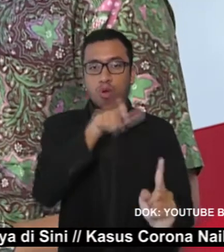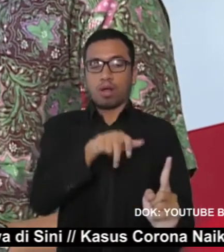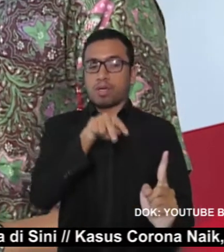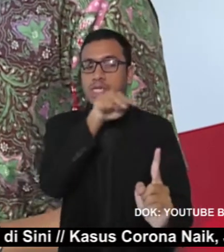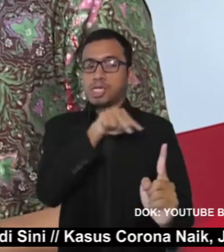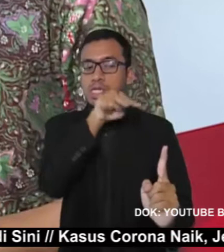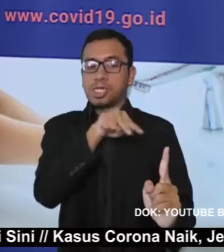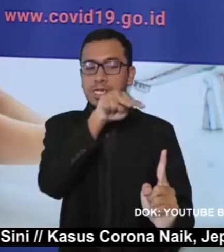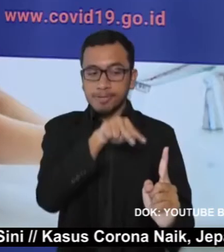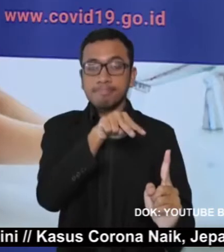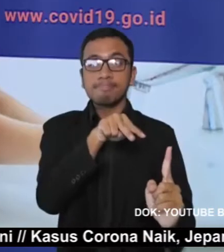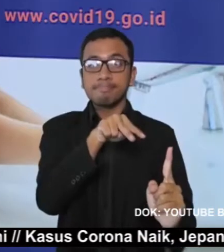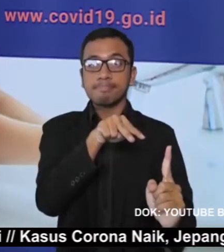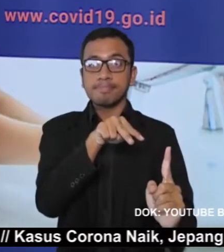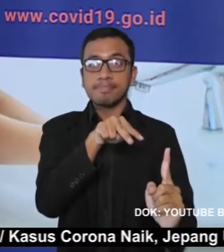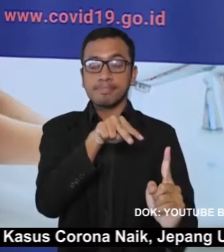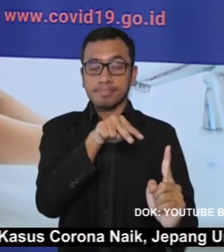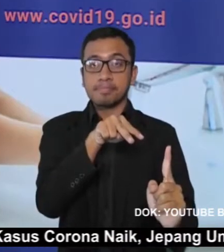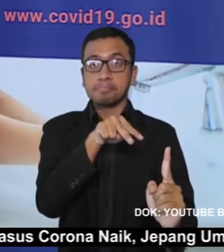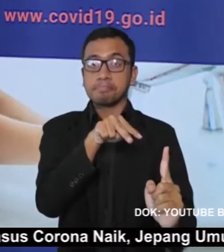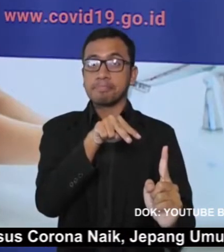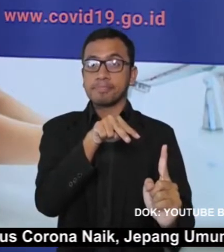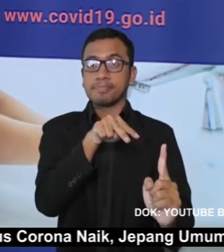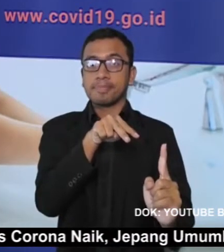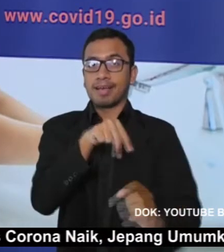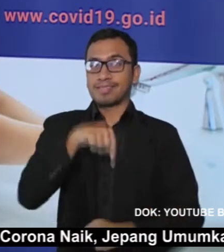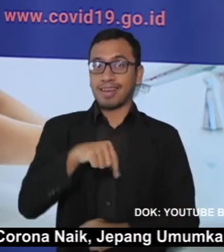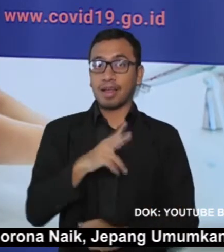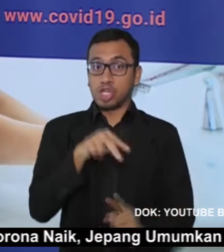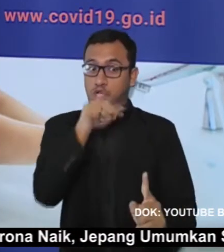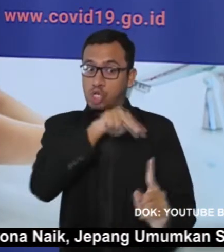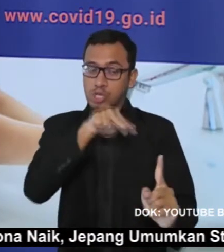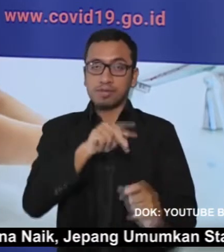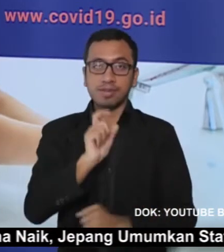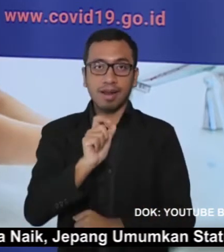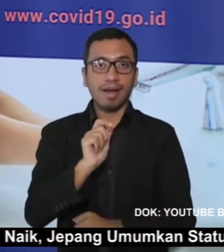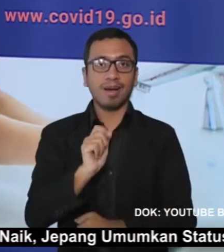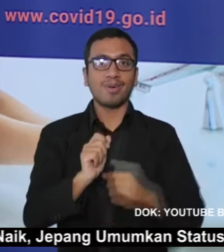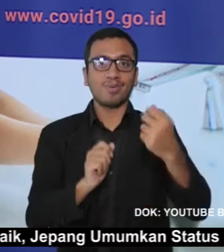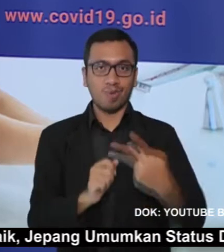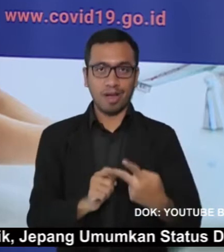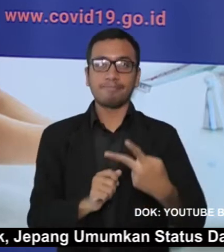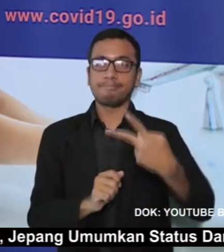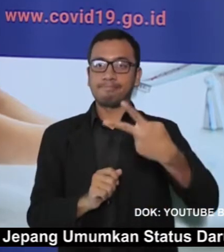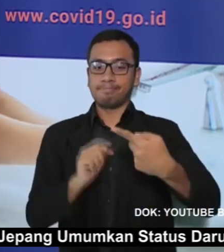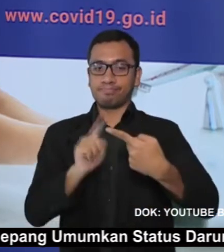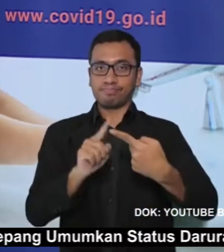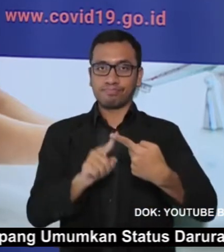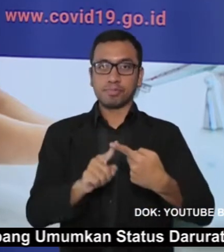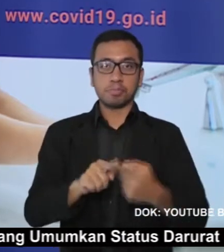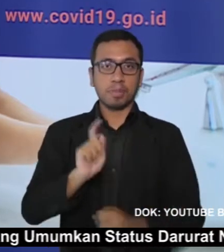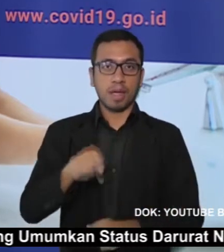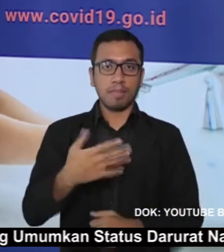dilakukan oleh Puskesmas saat ini adalah ada dua cara pertama menggunakan repites